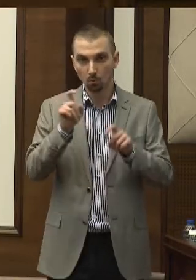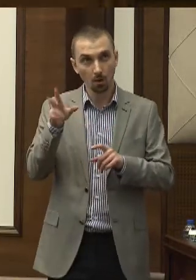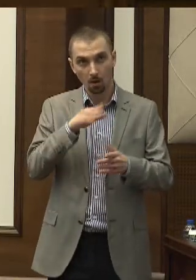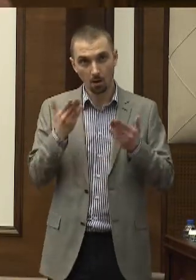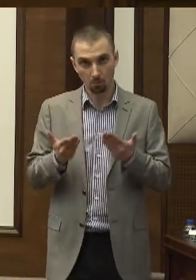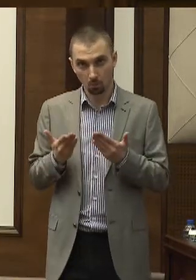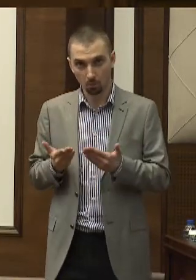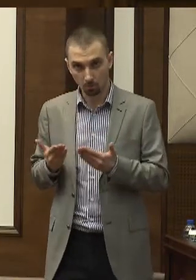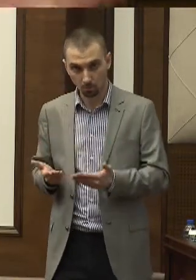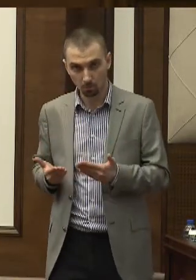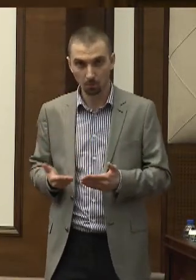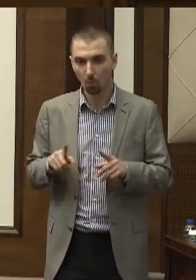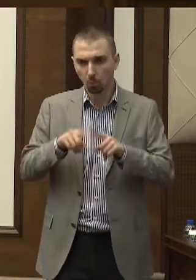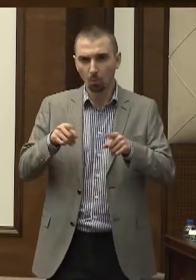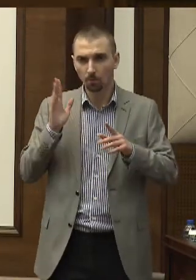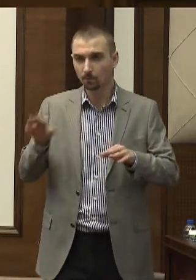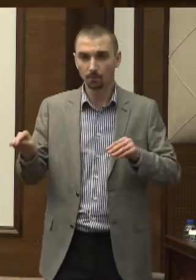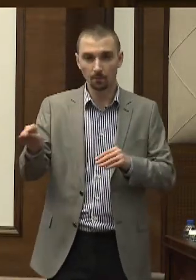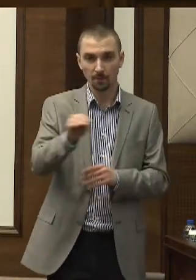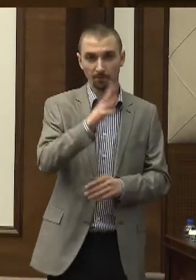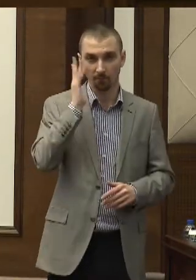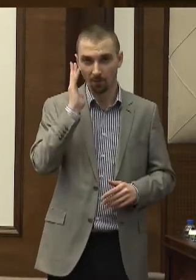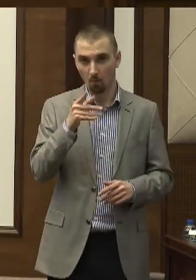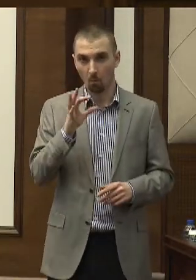solunu, her tarafını dükkan, bakkal, manav yaptığımız zaman,